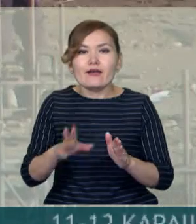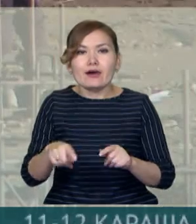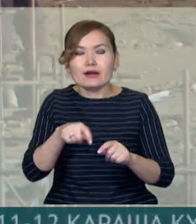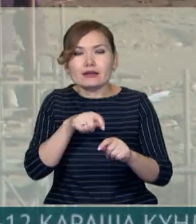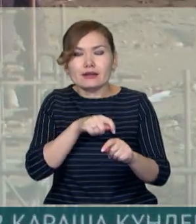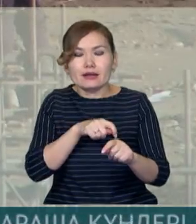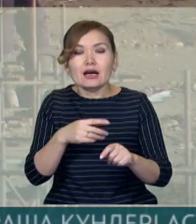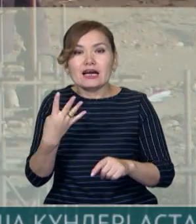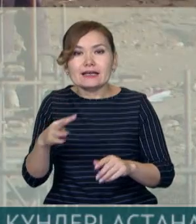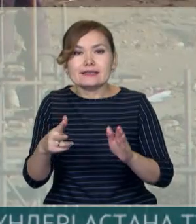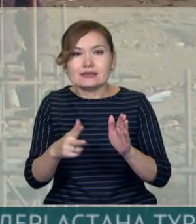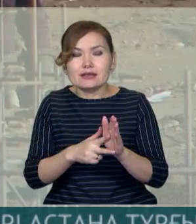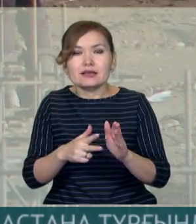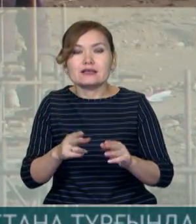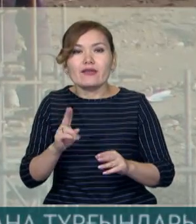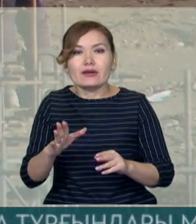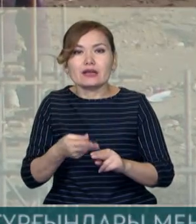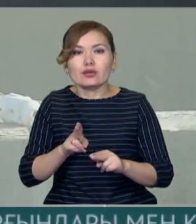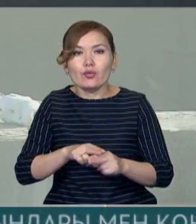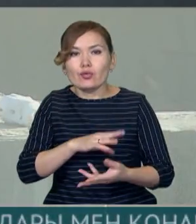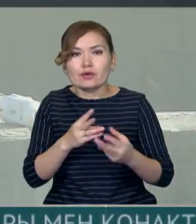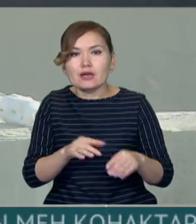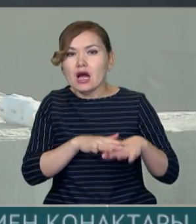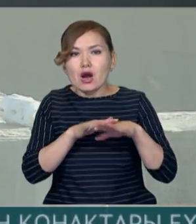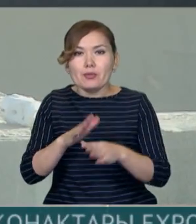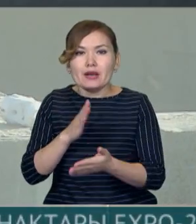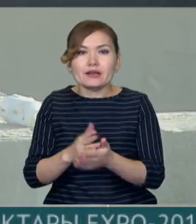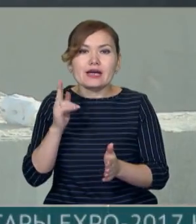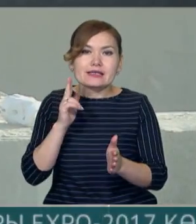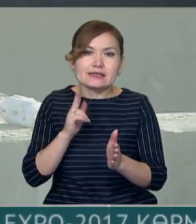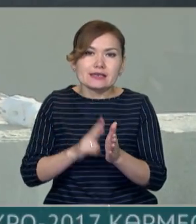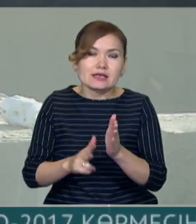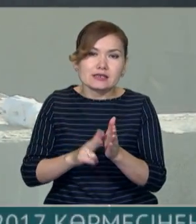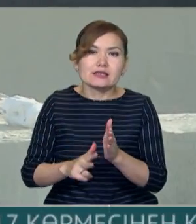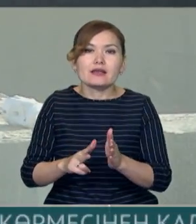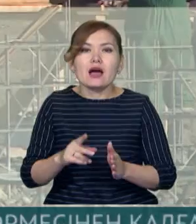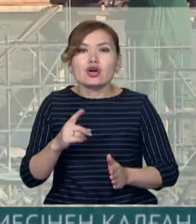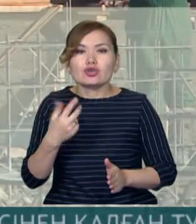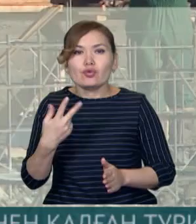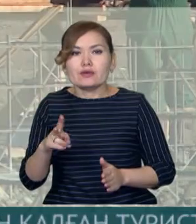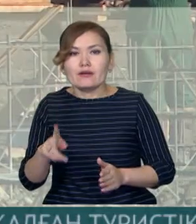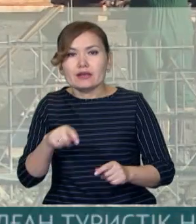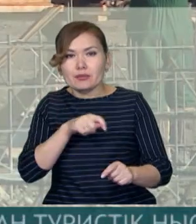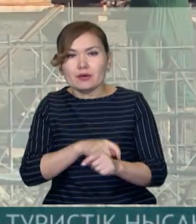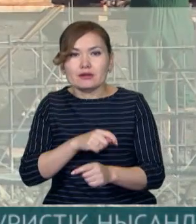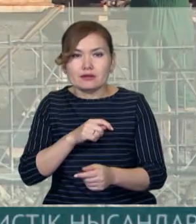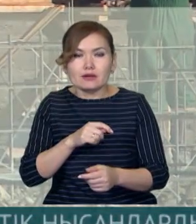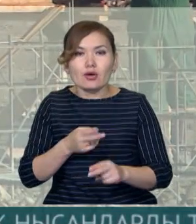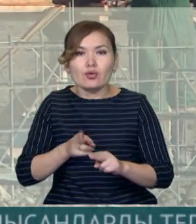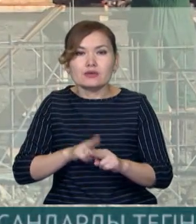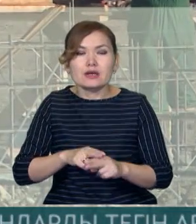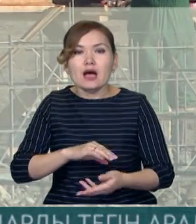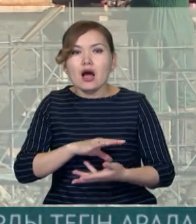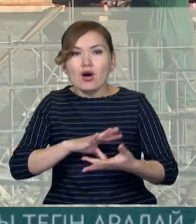тұратын 12 таунхаус бой көтермек. Ондағы пәтерлердің көлемі 80 және 130 шаршы метр аралығында болады. Мамандардың айтуынша,